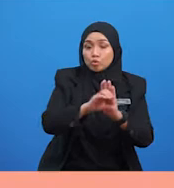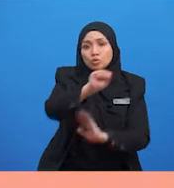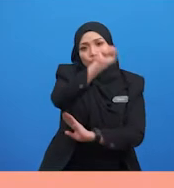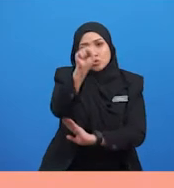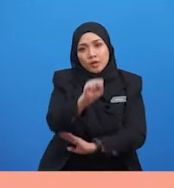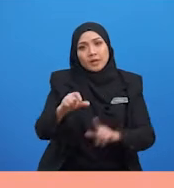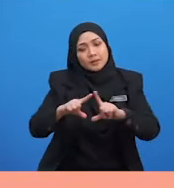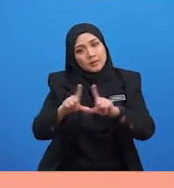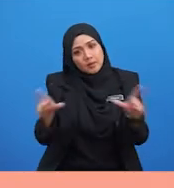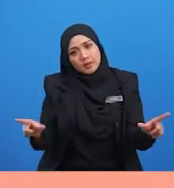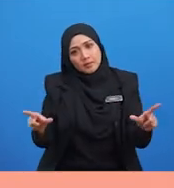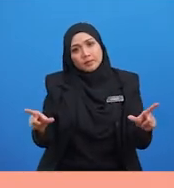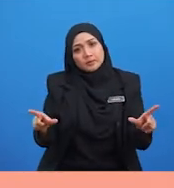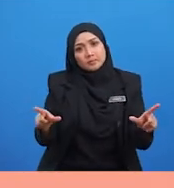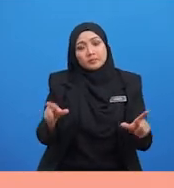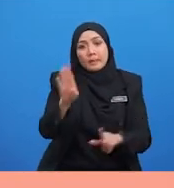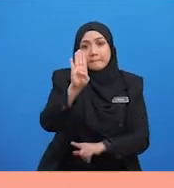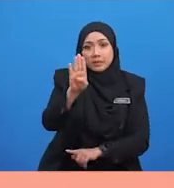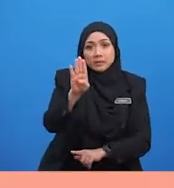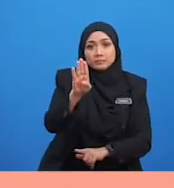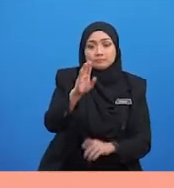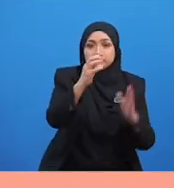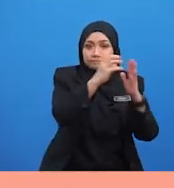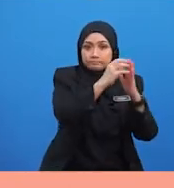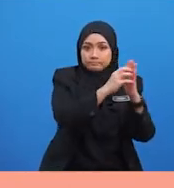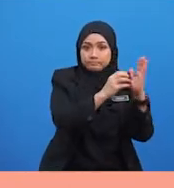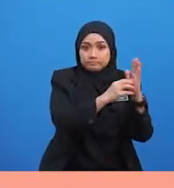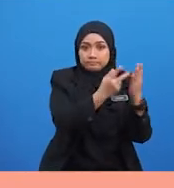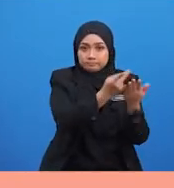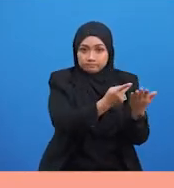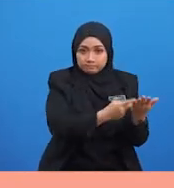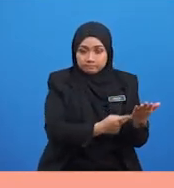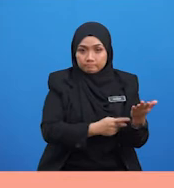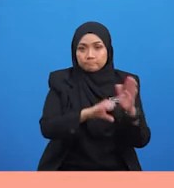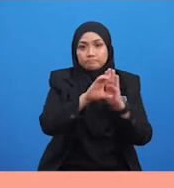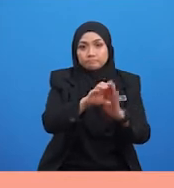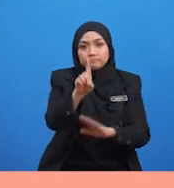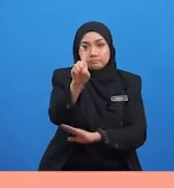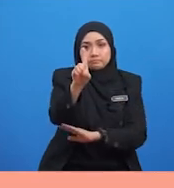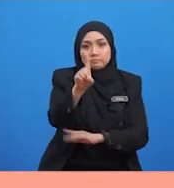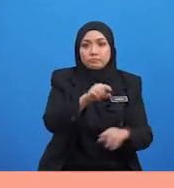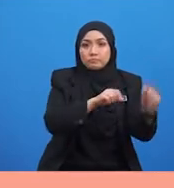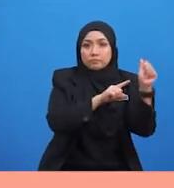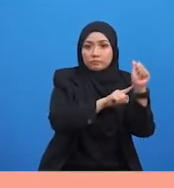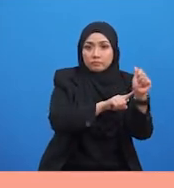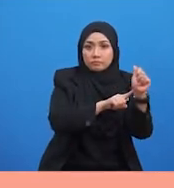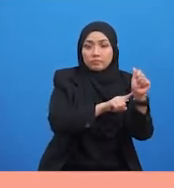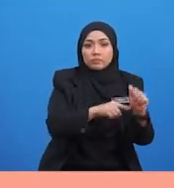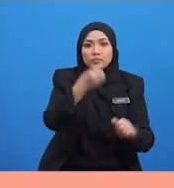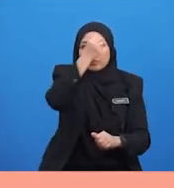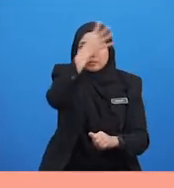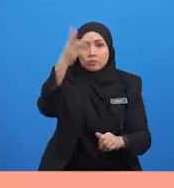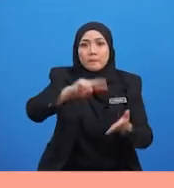Contoh-contoh soalan lain bahagian B, esei contoh 1. 1. A.